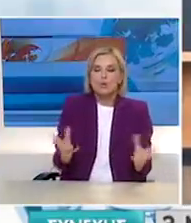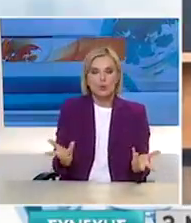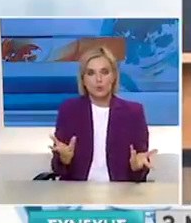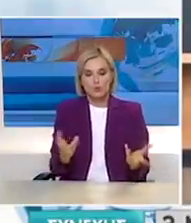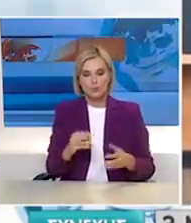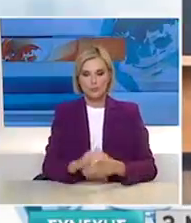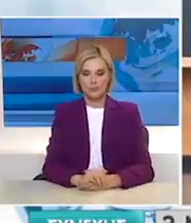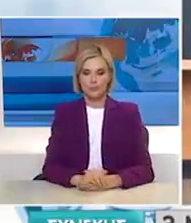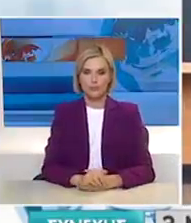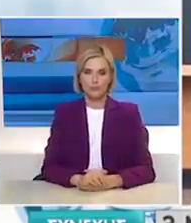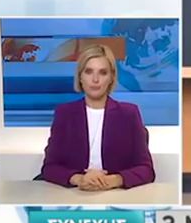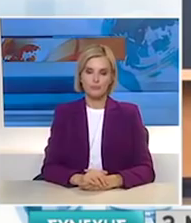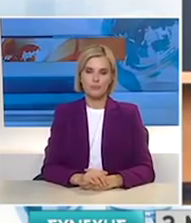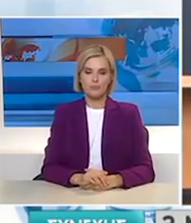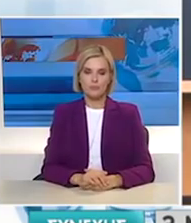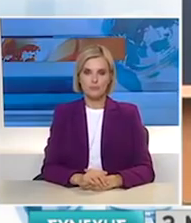Ναι, να πω εδώ δύο σχόλια.